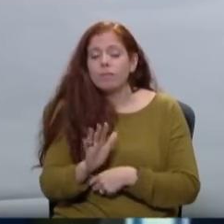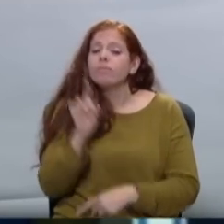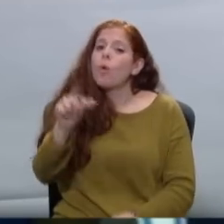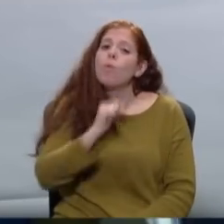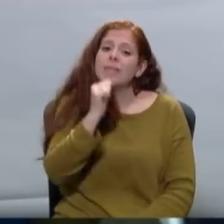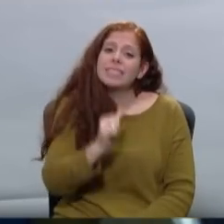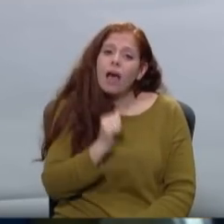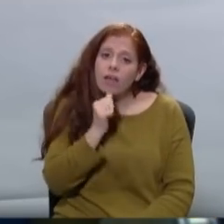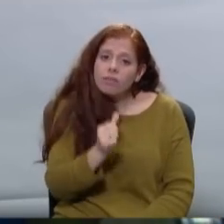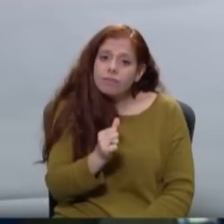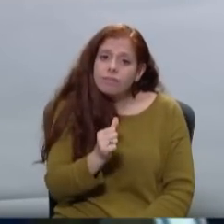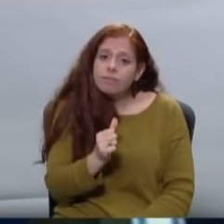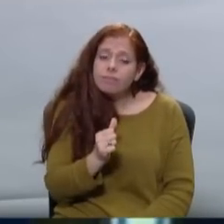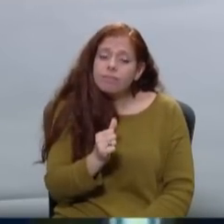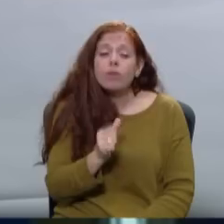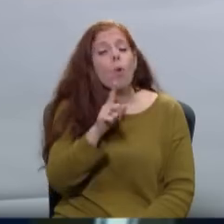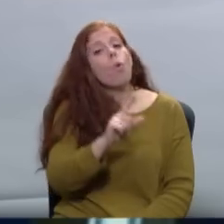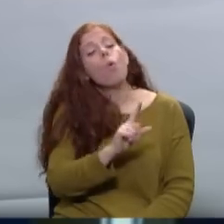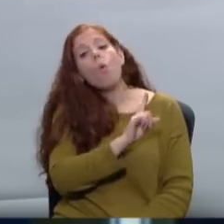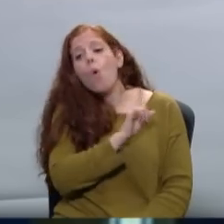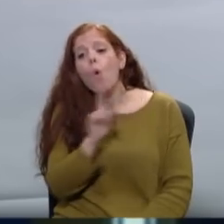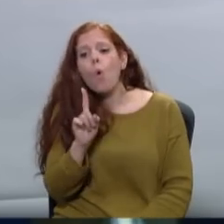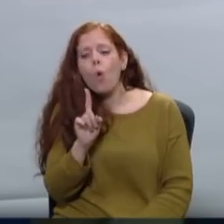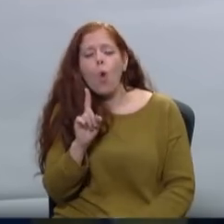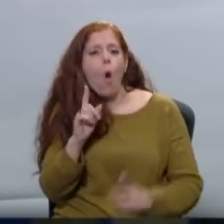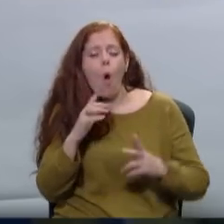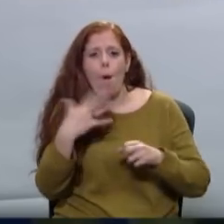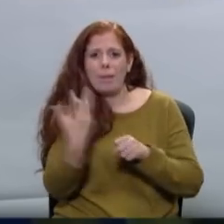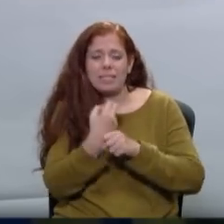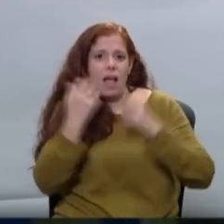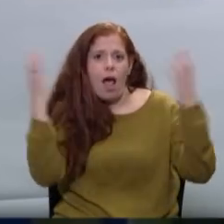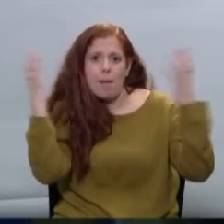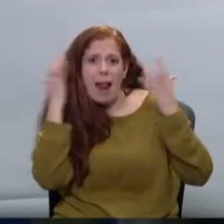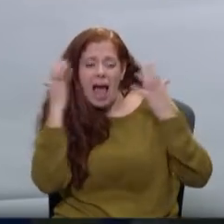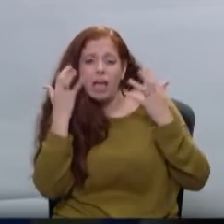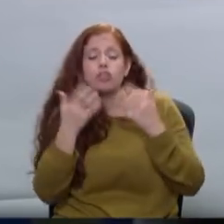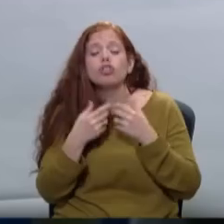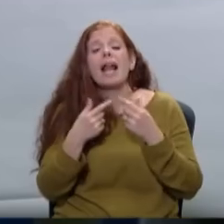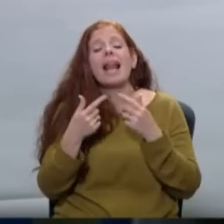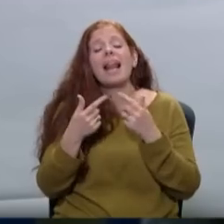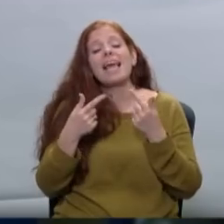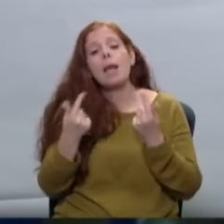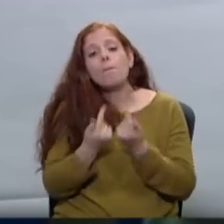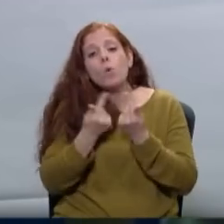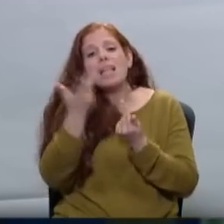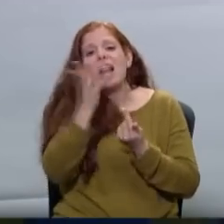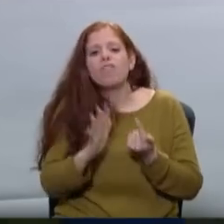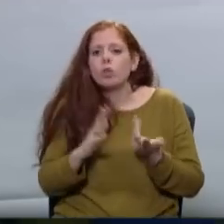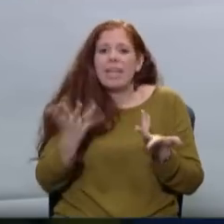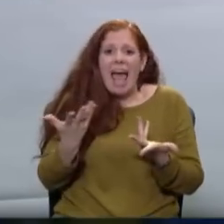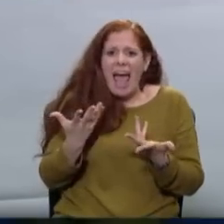מסרב. הוא לא עומד בלחץ של עימות טלוויזיוני. איך הוא